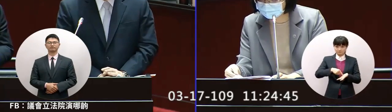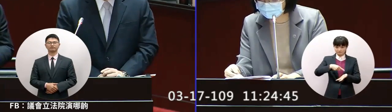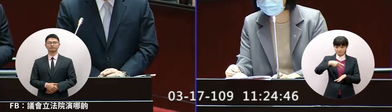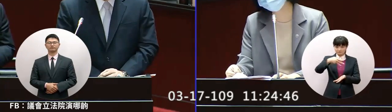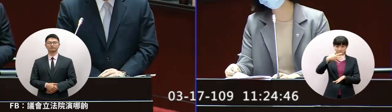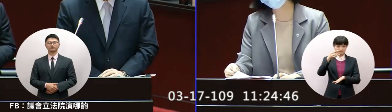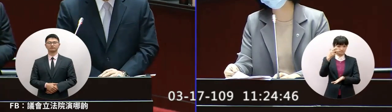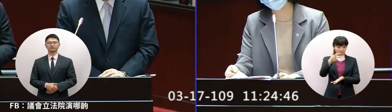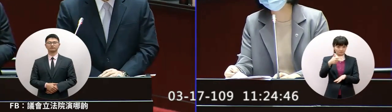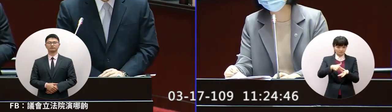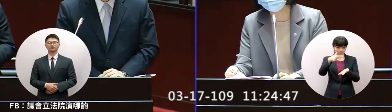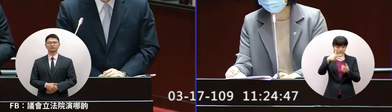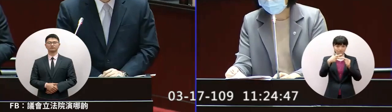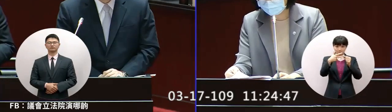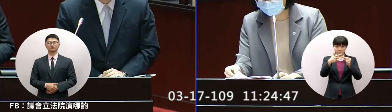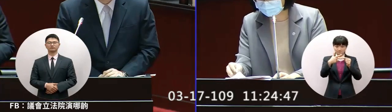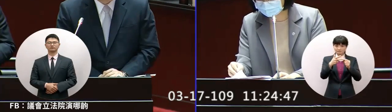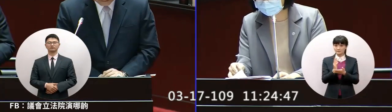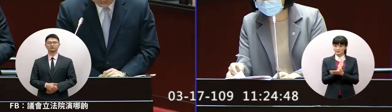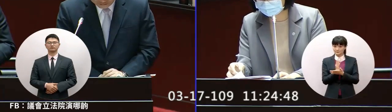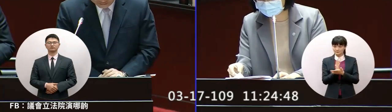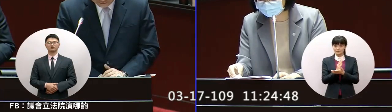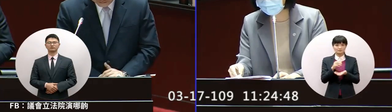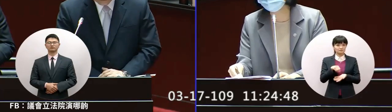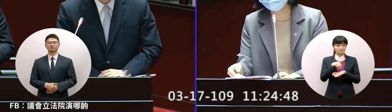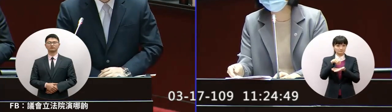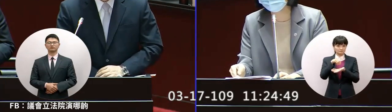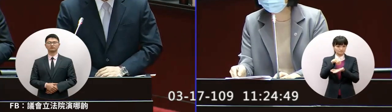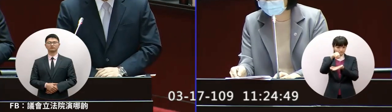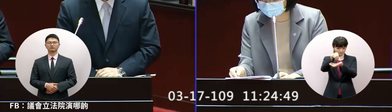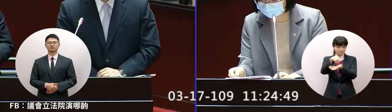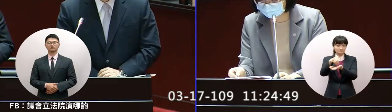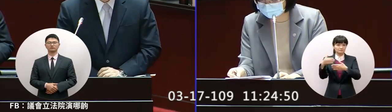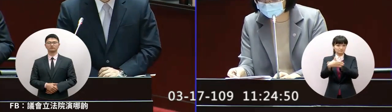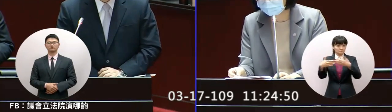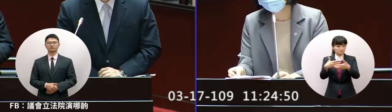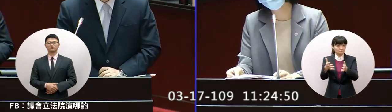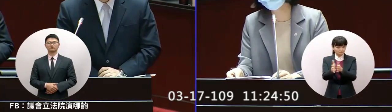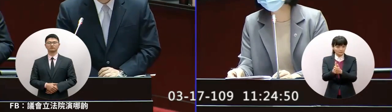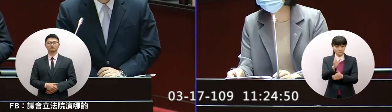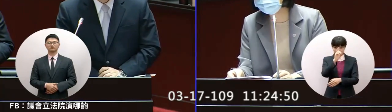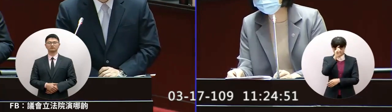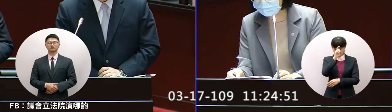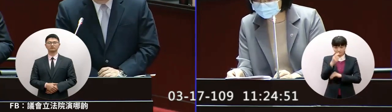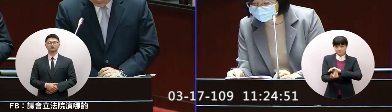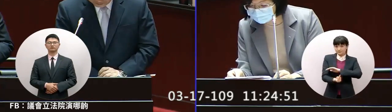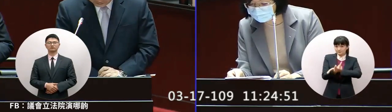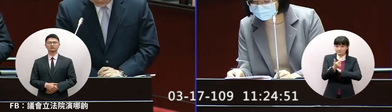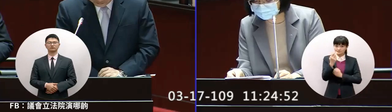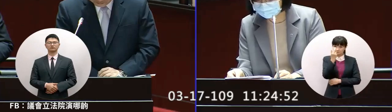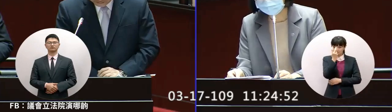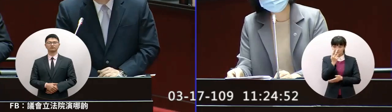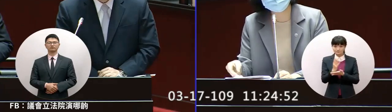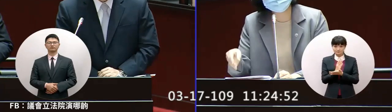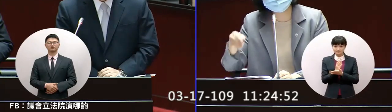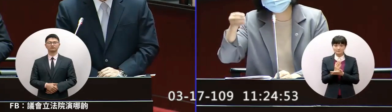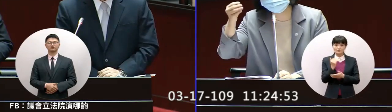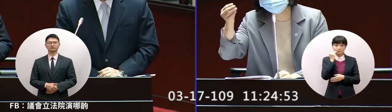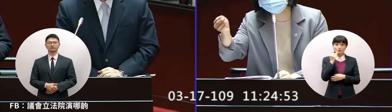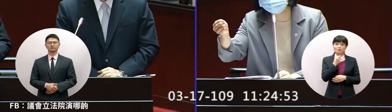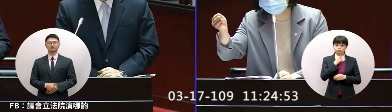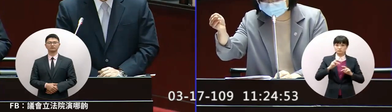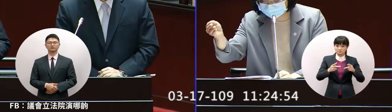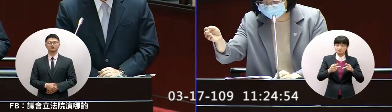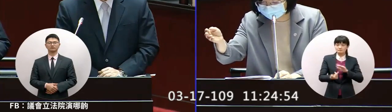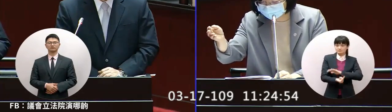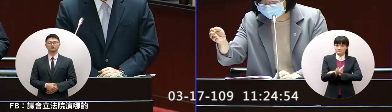行性评估已经上来交通部啊，部长会当尽快安排审查。如果需要修正的地方，赶快